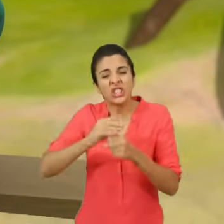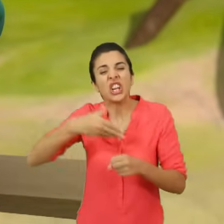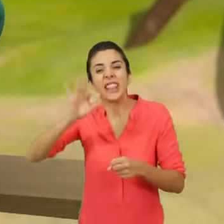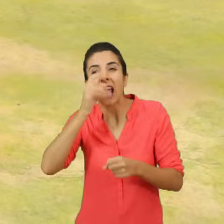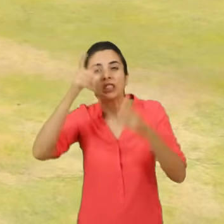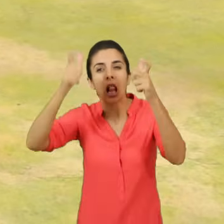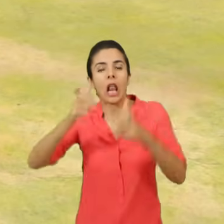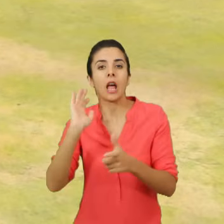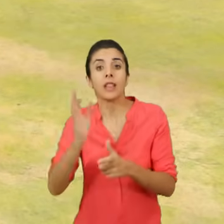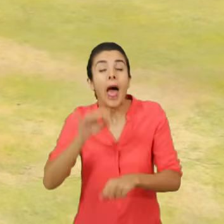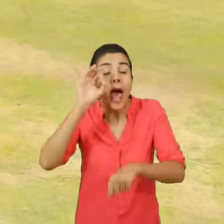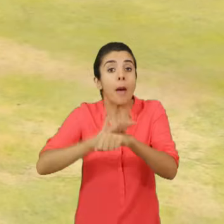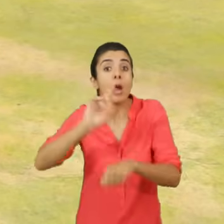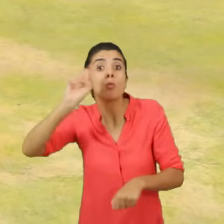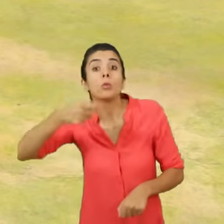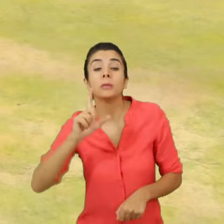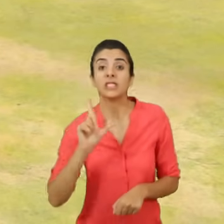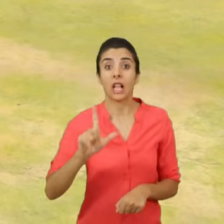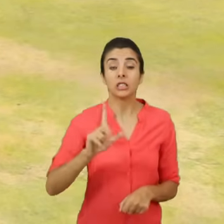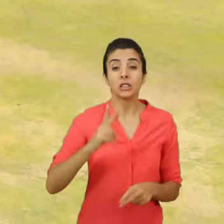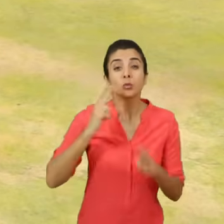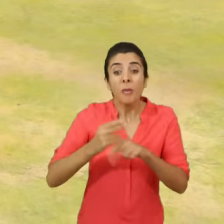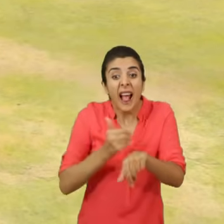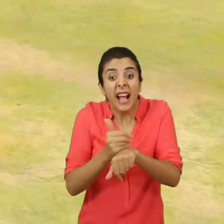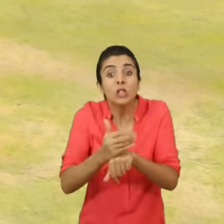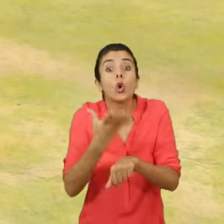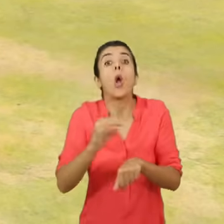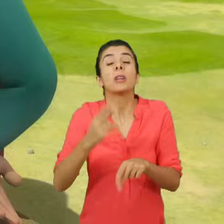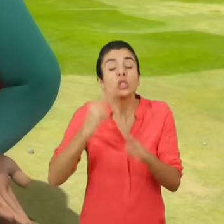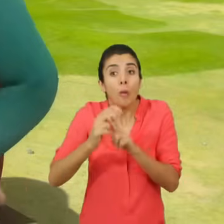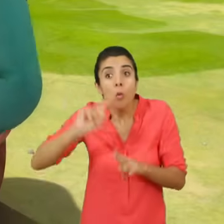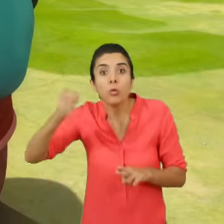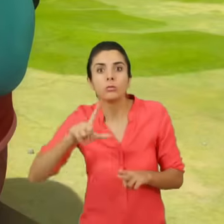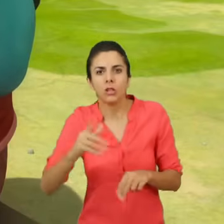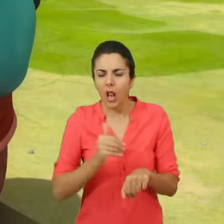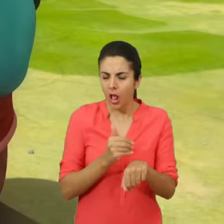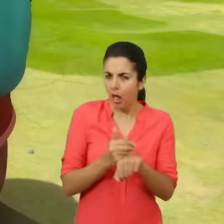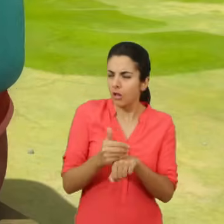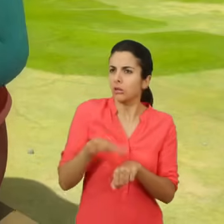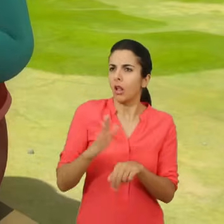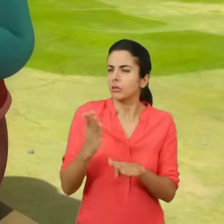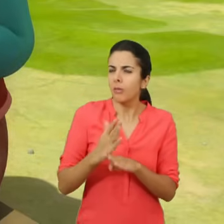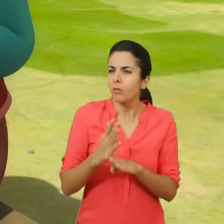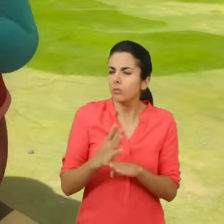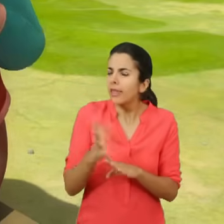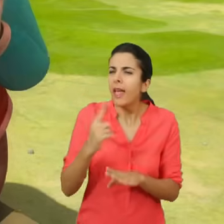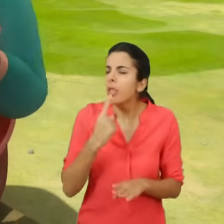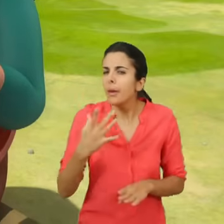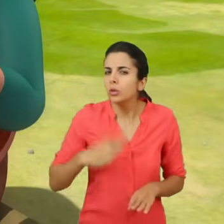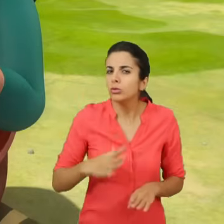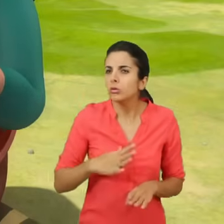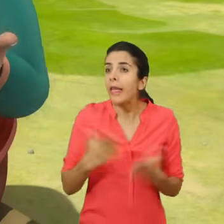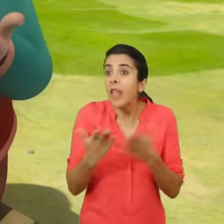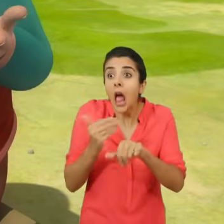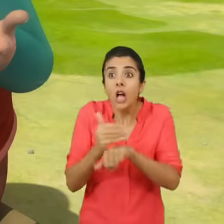gitmiştir. Hemen bulmamız gerek onu. Çok geç olmadan bulmalıyız. Geç olmadan mı? Ne demek istedin dede? Neye